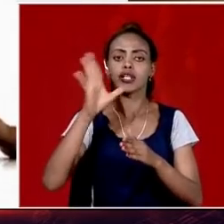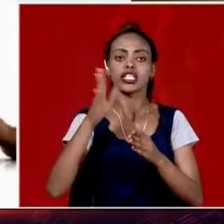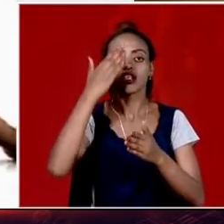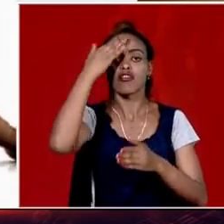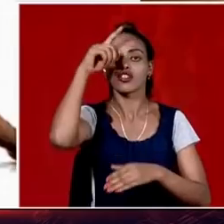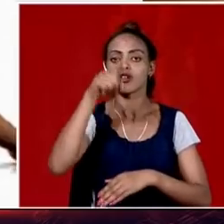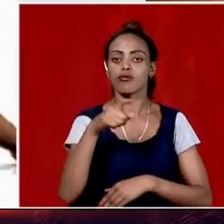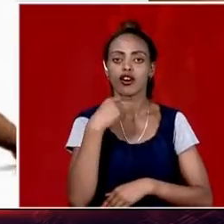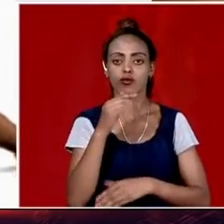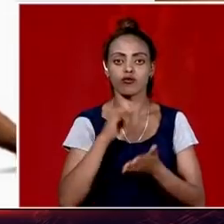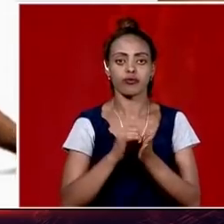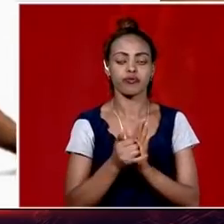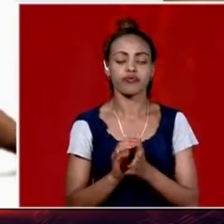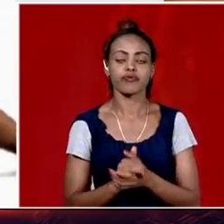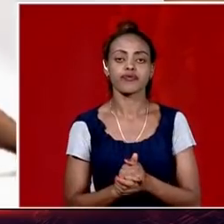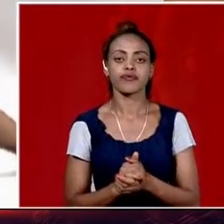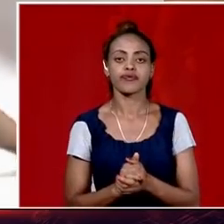خبل دما تزاري بمالو